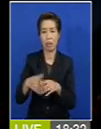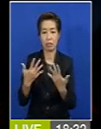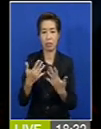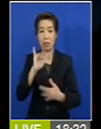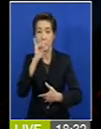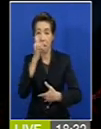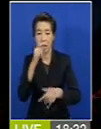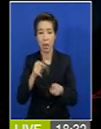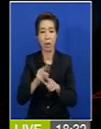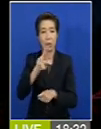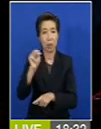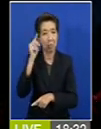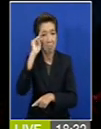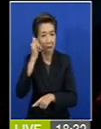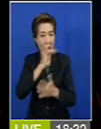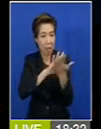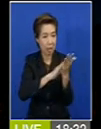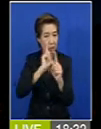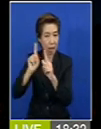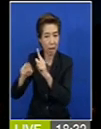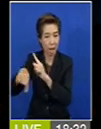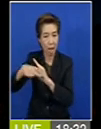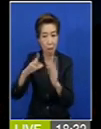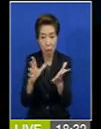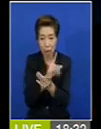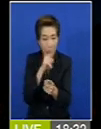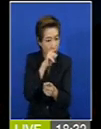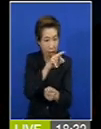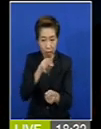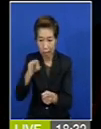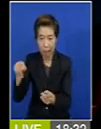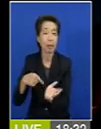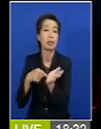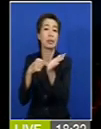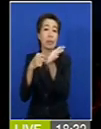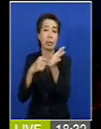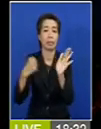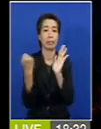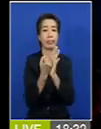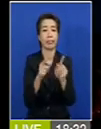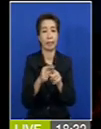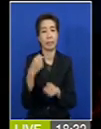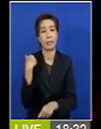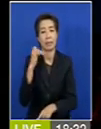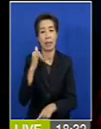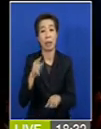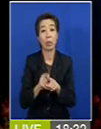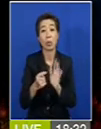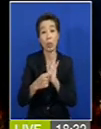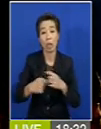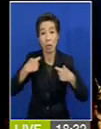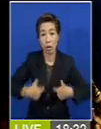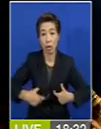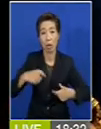ได้ที่อาจจะมีมากกว่า1ประเทศนำวัฒนธรรมที่คล้ายๆกันไปขึ้นทะเบียนอย่างเช่นอาร์เจนตินา